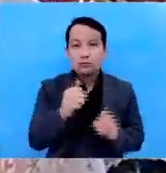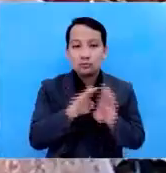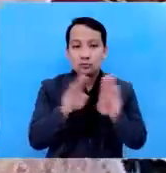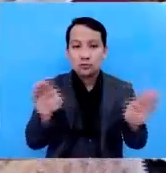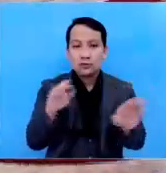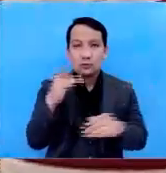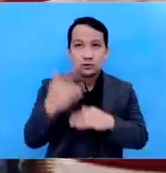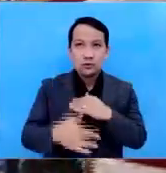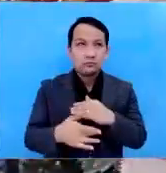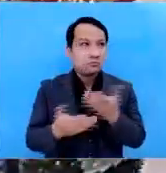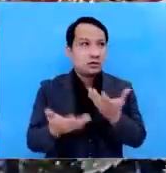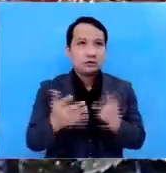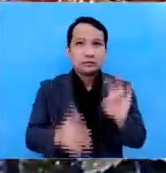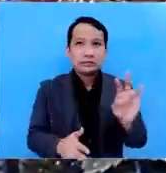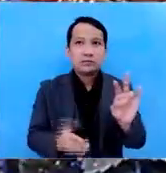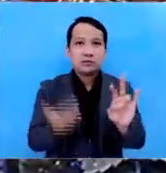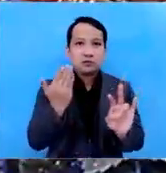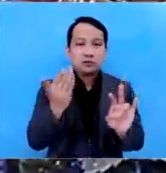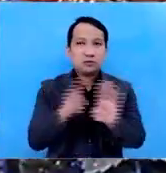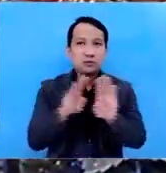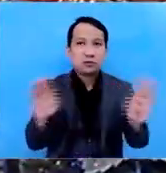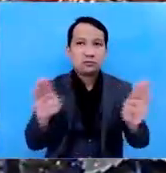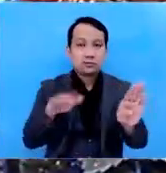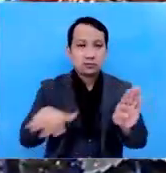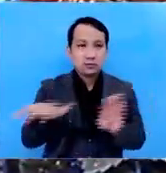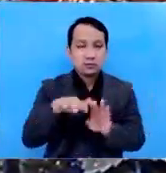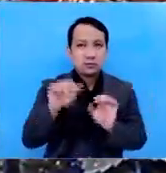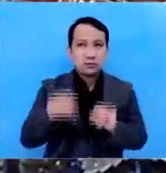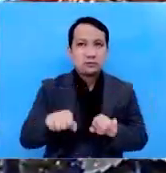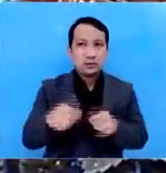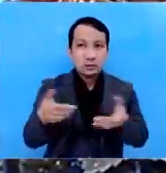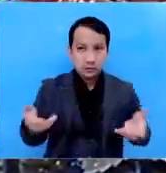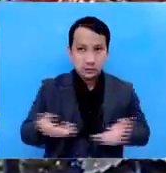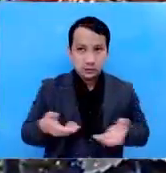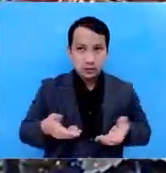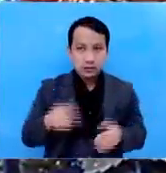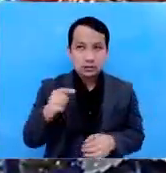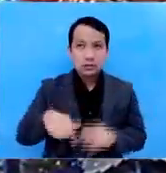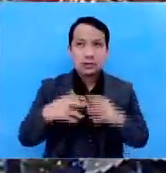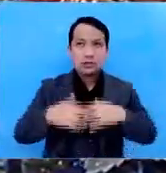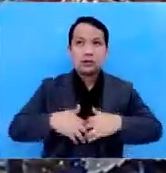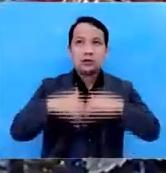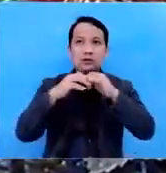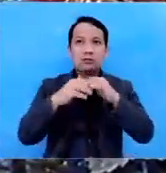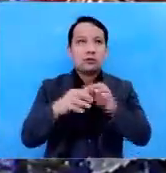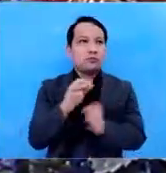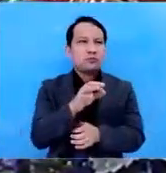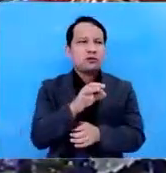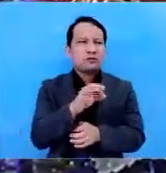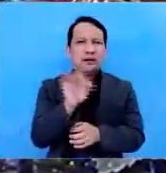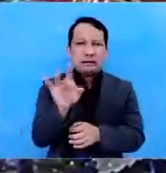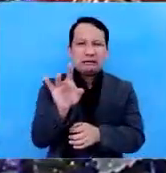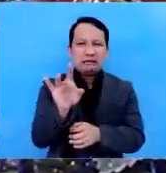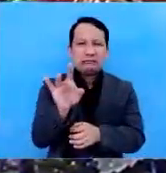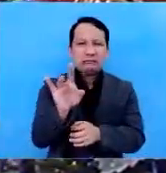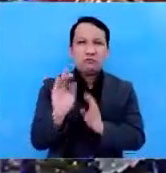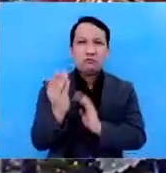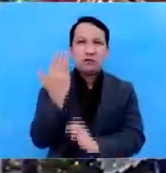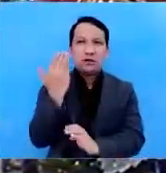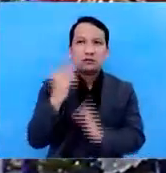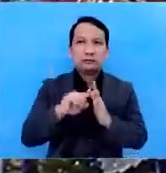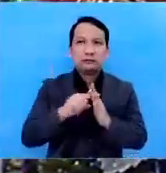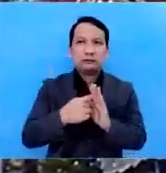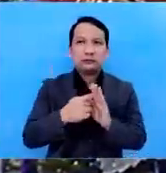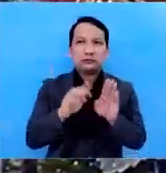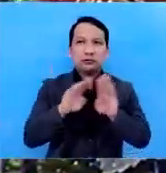as mga 7 o'clock may mga bukas na. Pero ito nga, kaya tatayuan natin building, mga nasa alas 8 sila ng umaga nagsisimulang